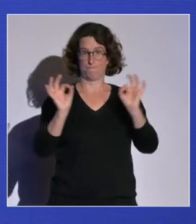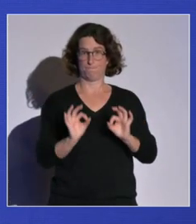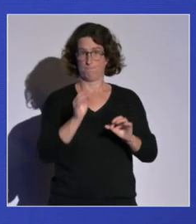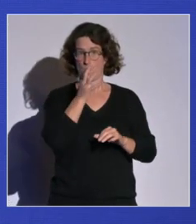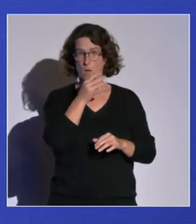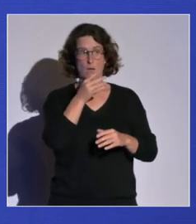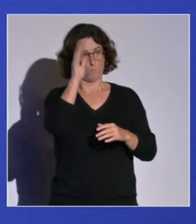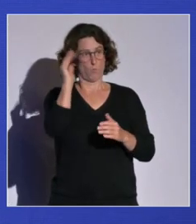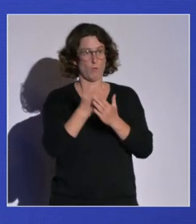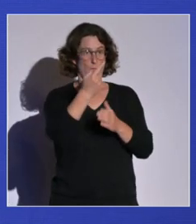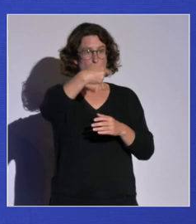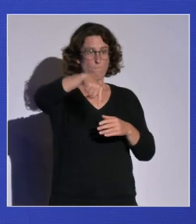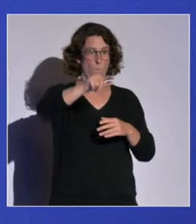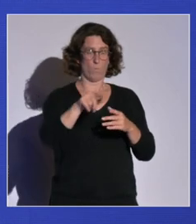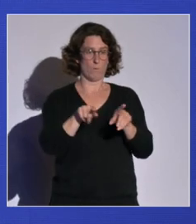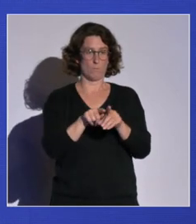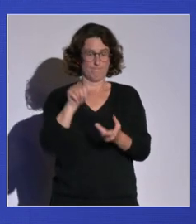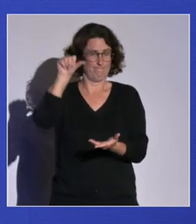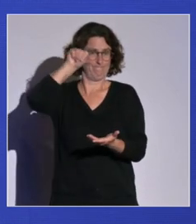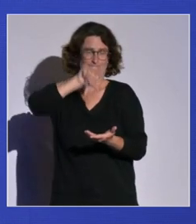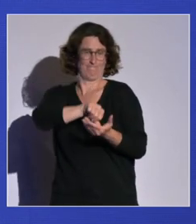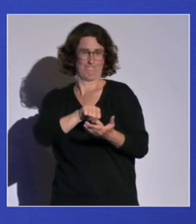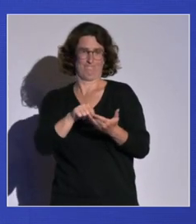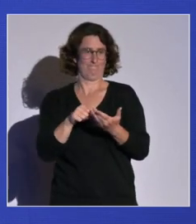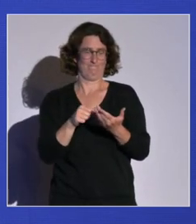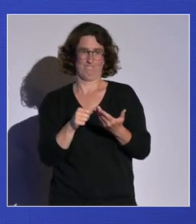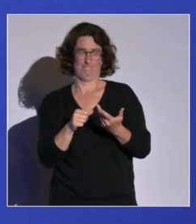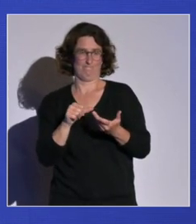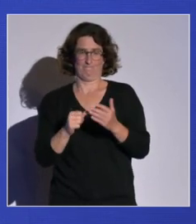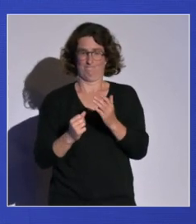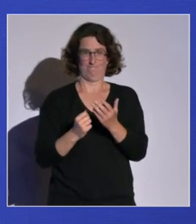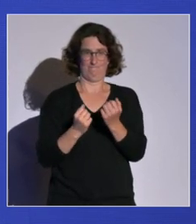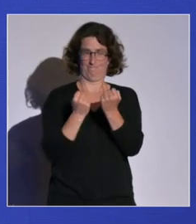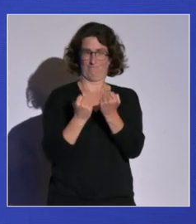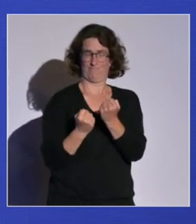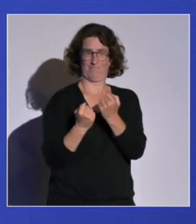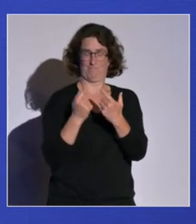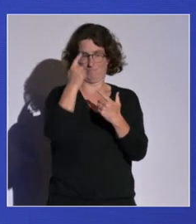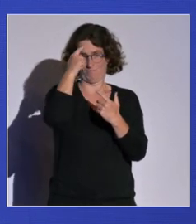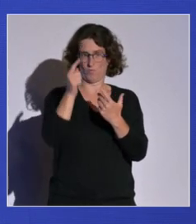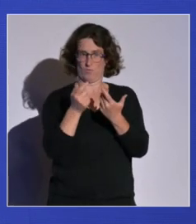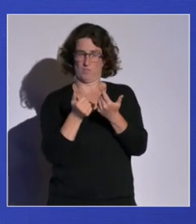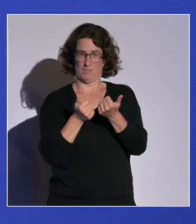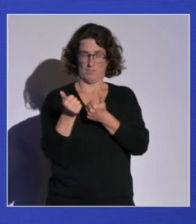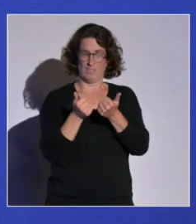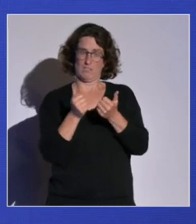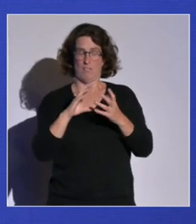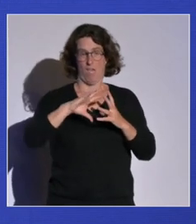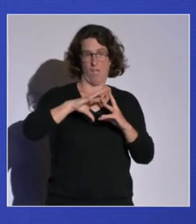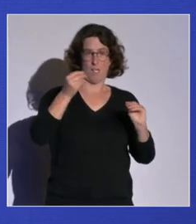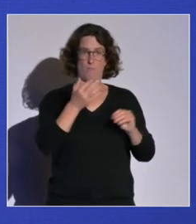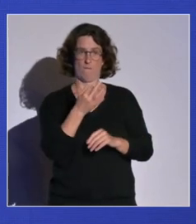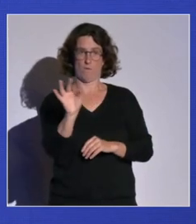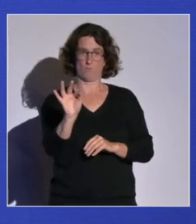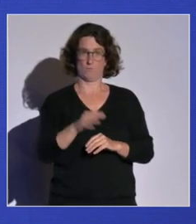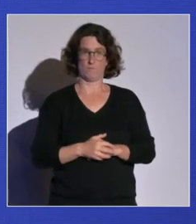politique de l'engagement des citoyens français au service de l'âme de la France. Et donc, pour moi, les mois qui